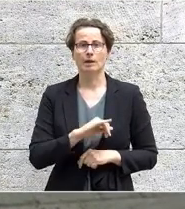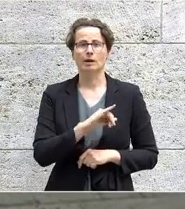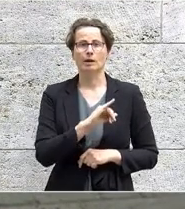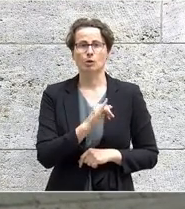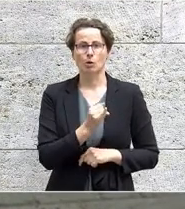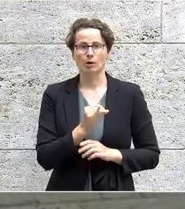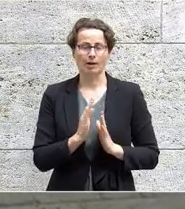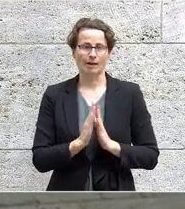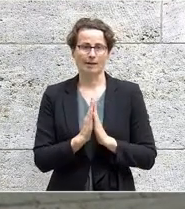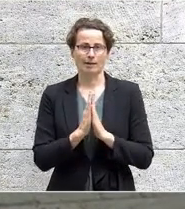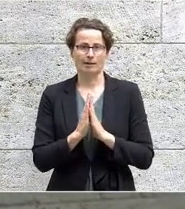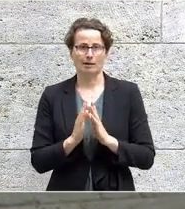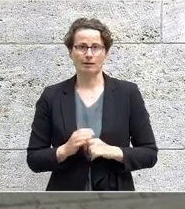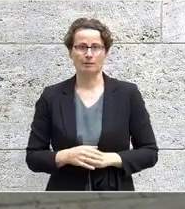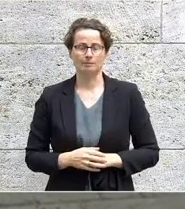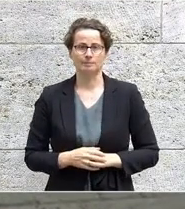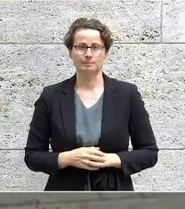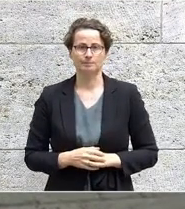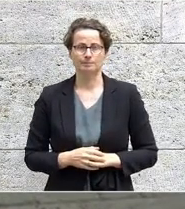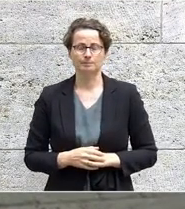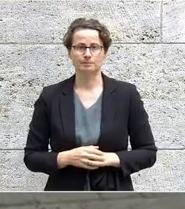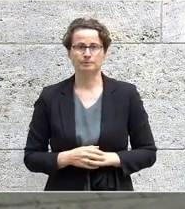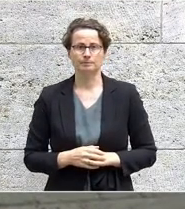Johanna Kirchner,